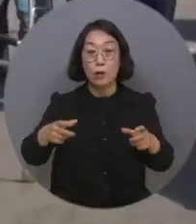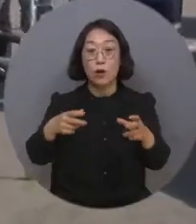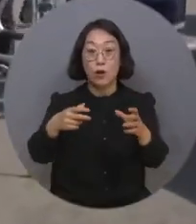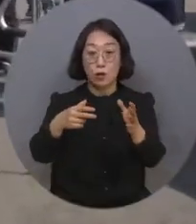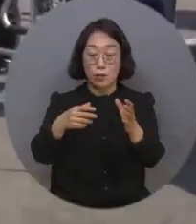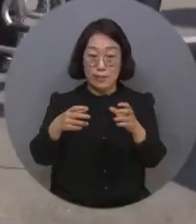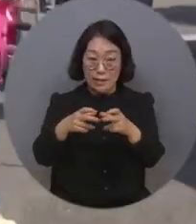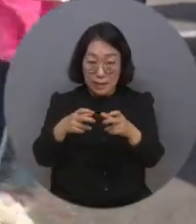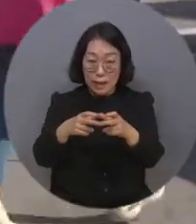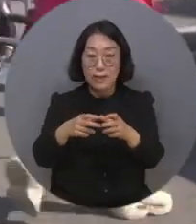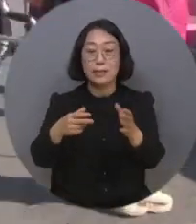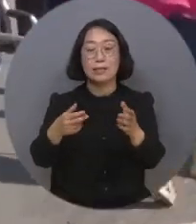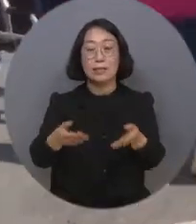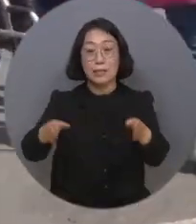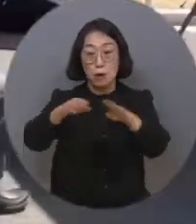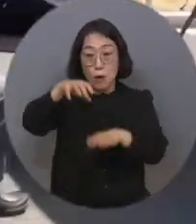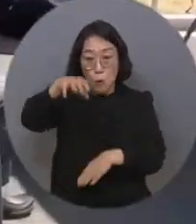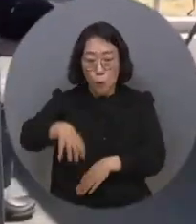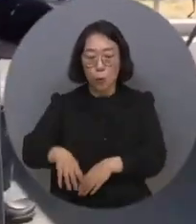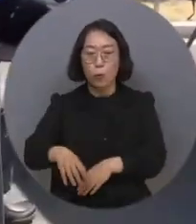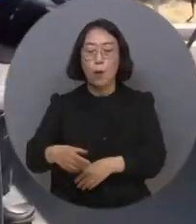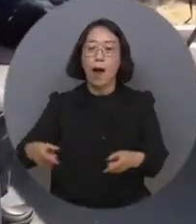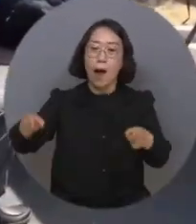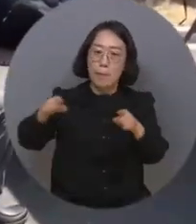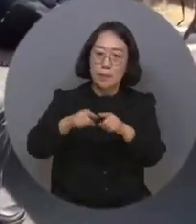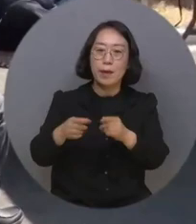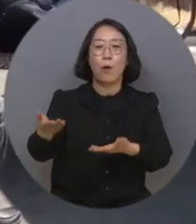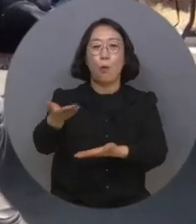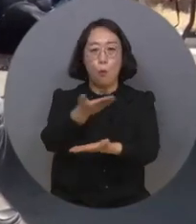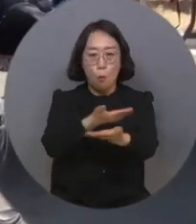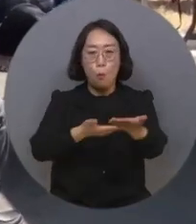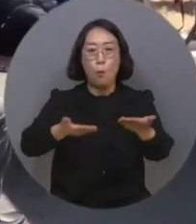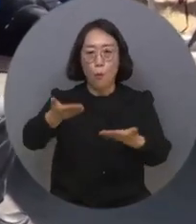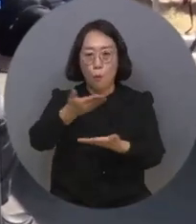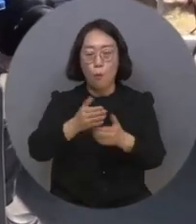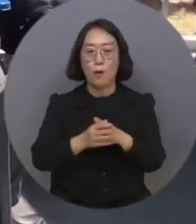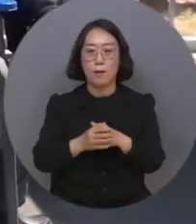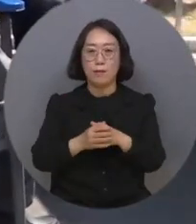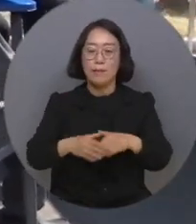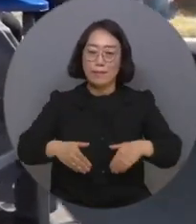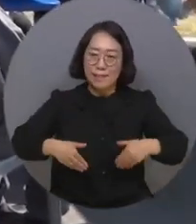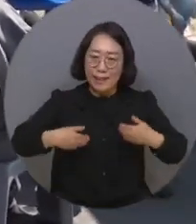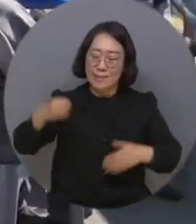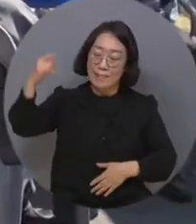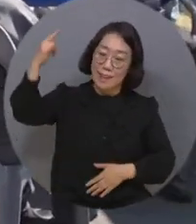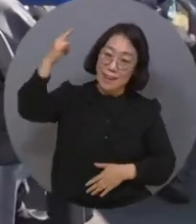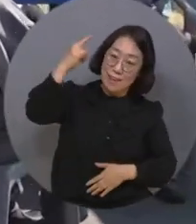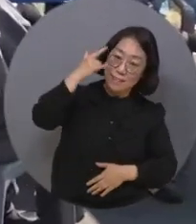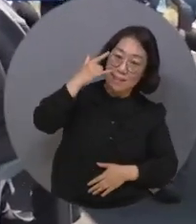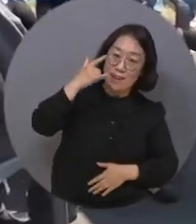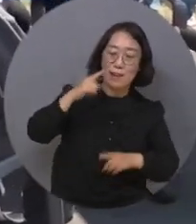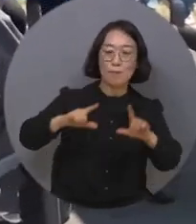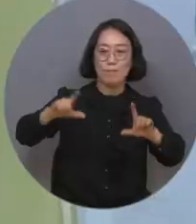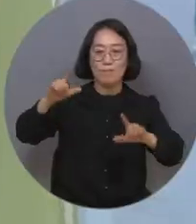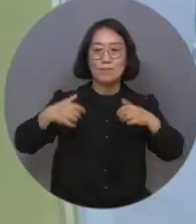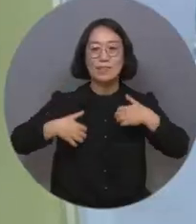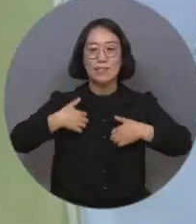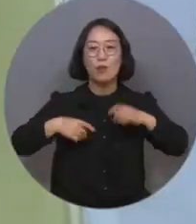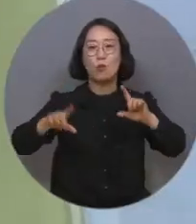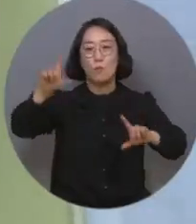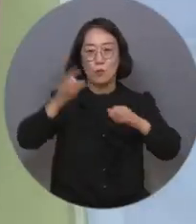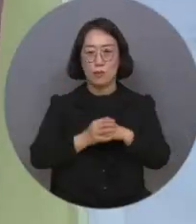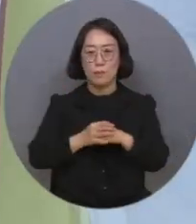노인보호시설 이용인들도 서비스 지원자들과 함께 축제의 장으로 나와 따뜻한 햇살을 즐기는 모습입니다.